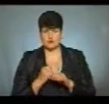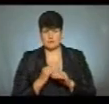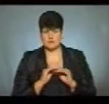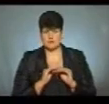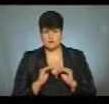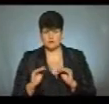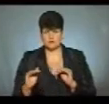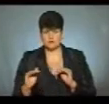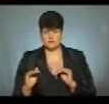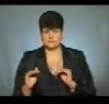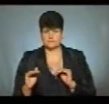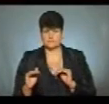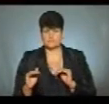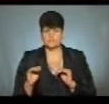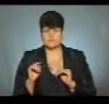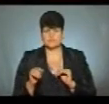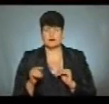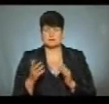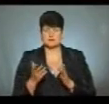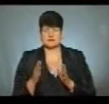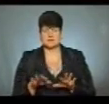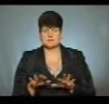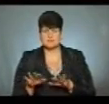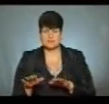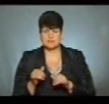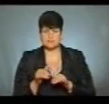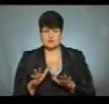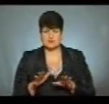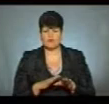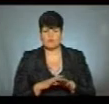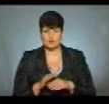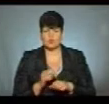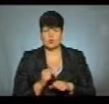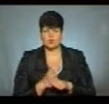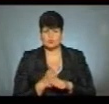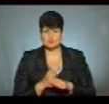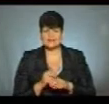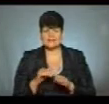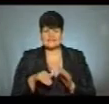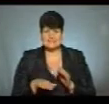такими великими картами. Ну, там, де вже ті місця, що практично неможливо виконати роботи зімкового